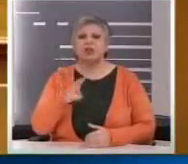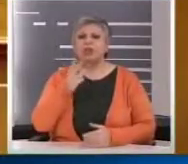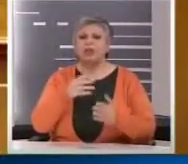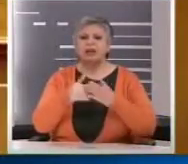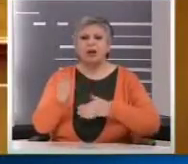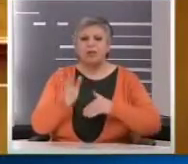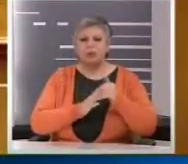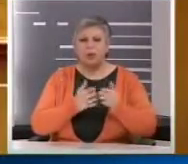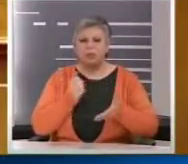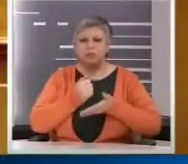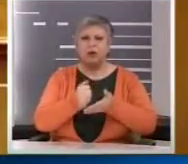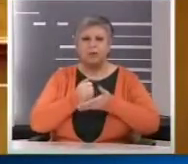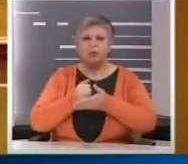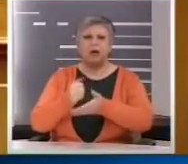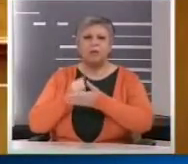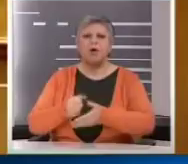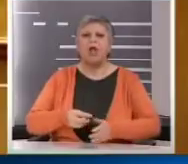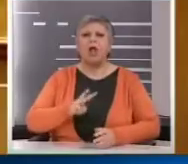κλείσανε.